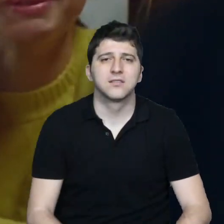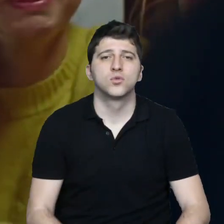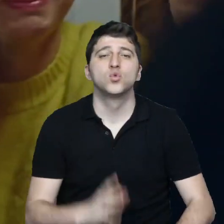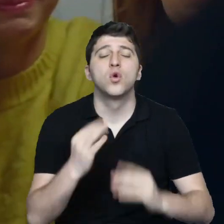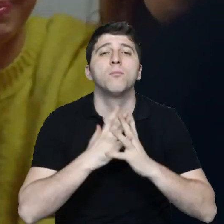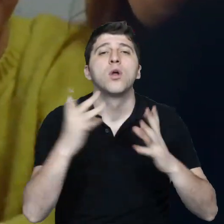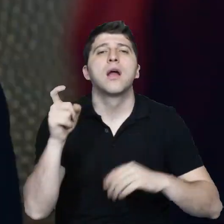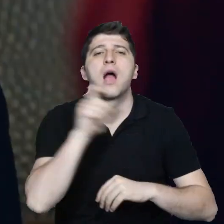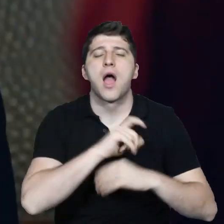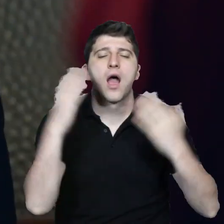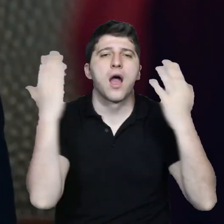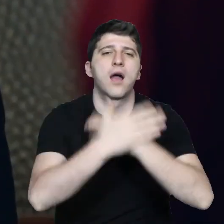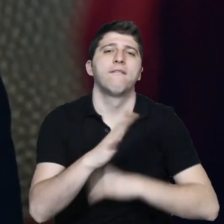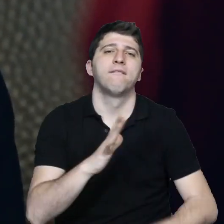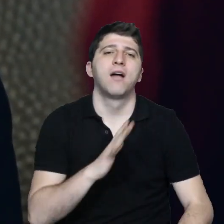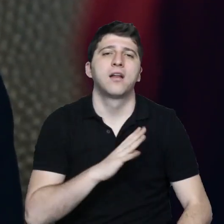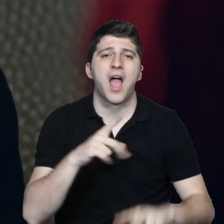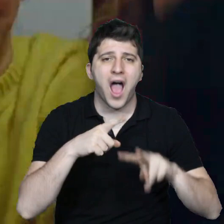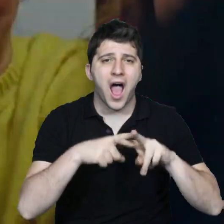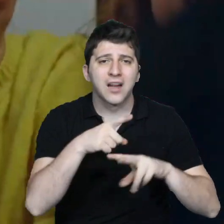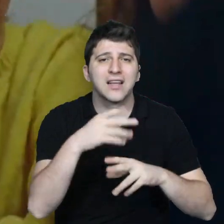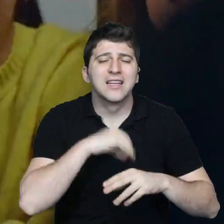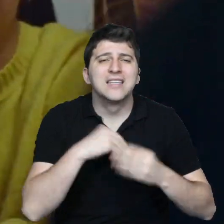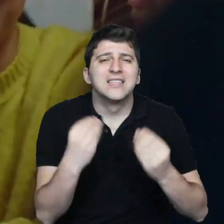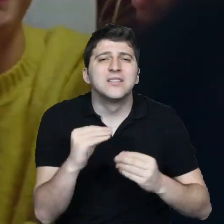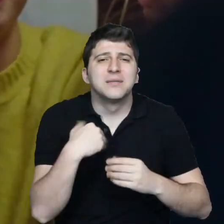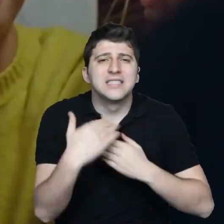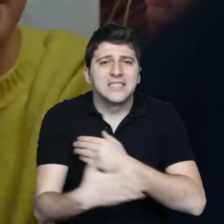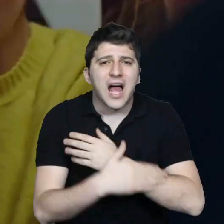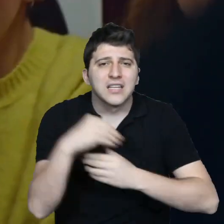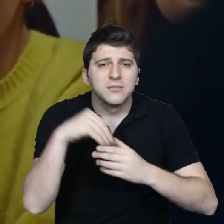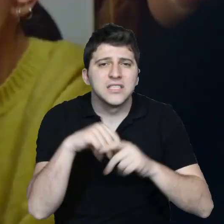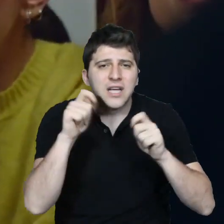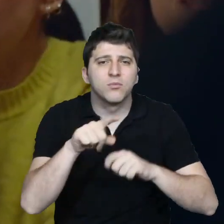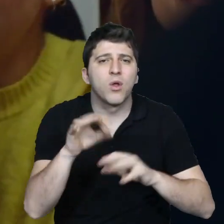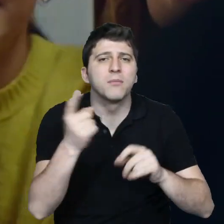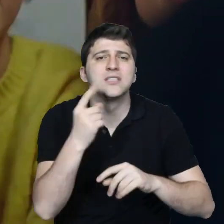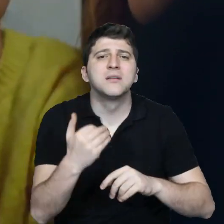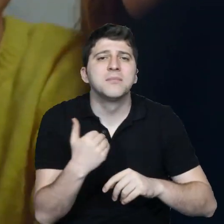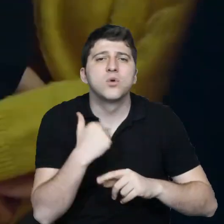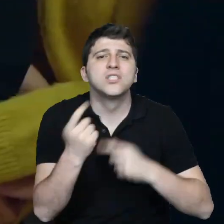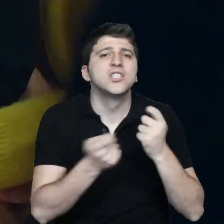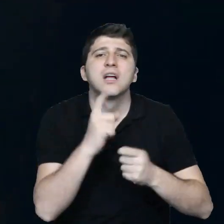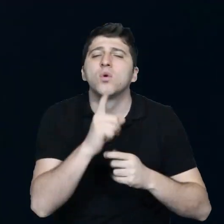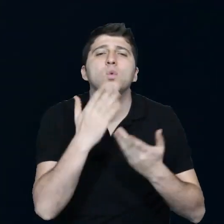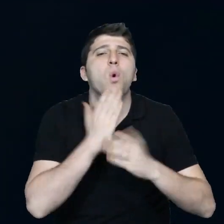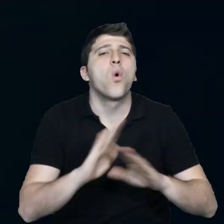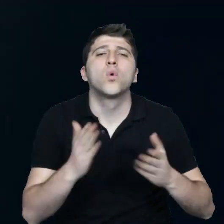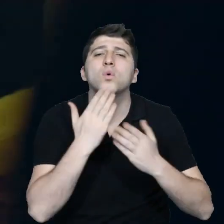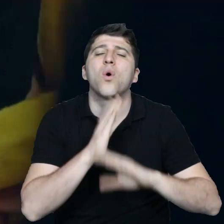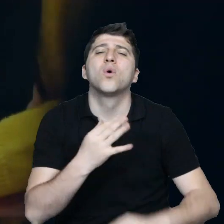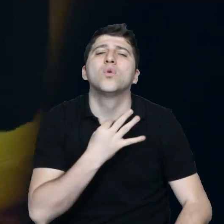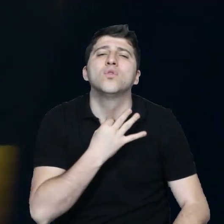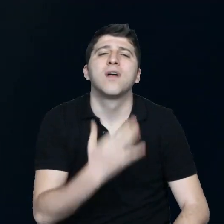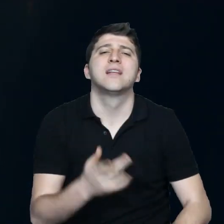büyük bir yanlış anlaşılma var. Arda çok içli bir çocuktur. Bize yardım etmek için yaptı böyle bir şey. Biz onu çalıştırmadık. Böyle bir şey yok. Ne